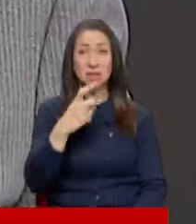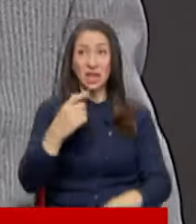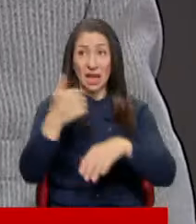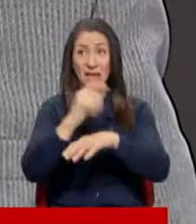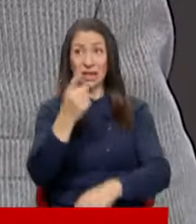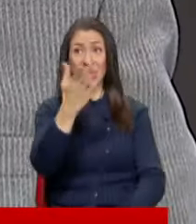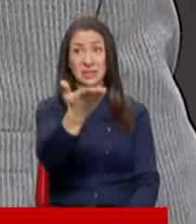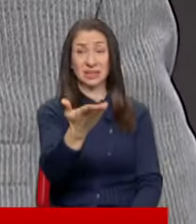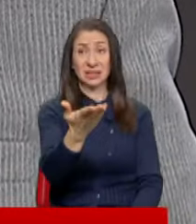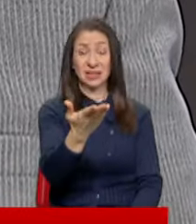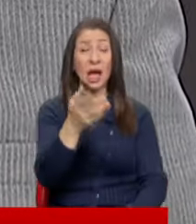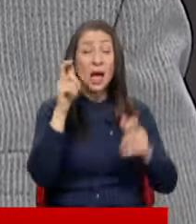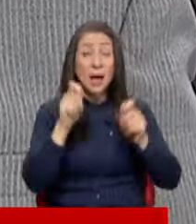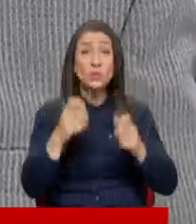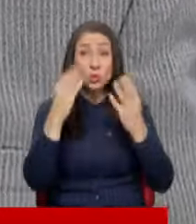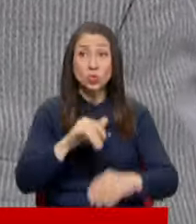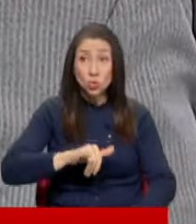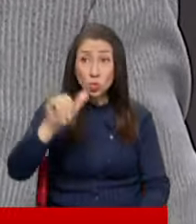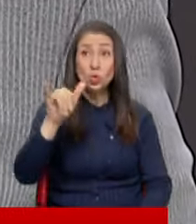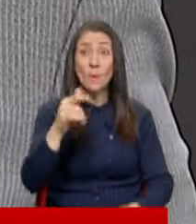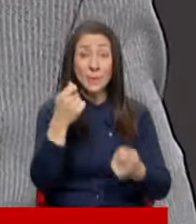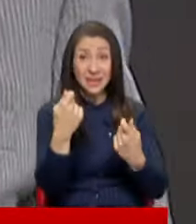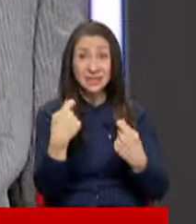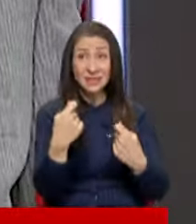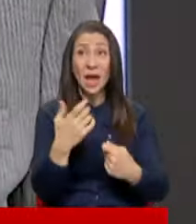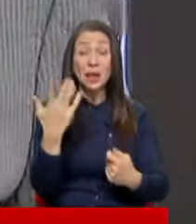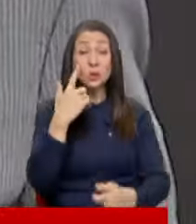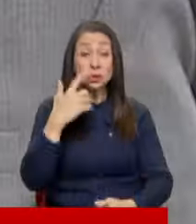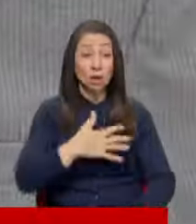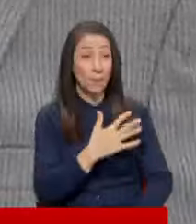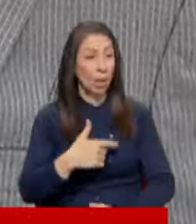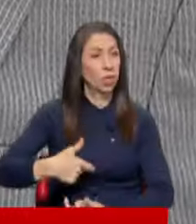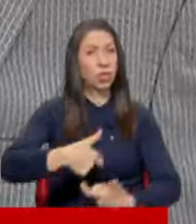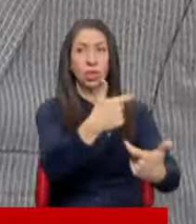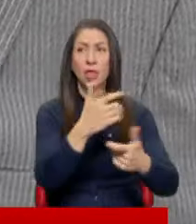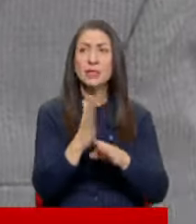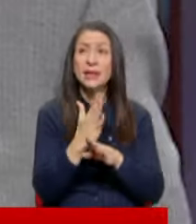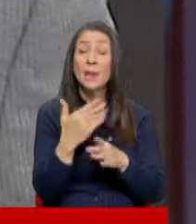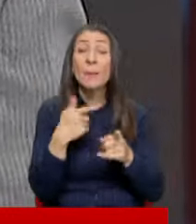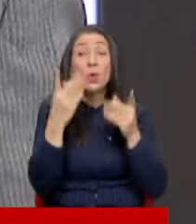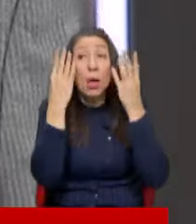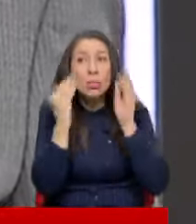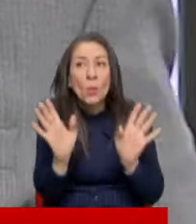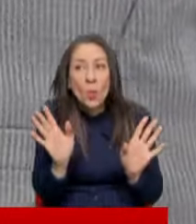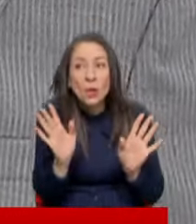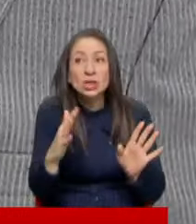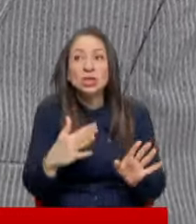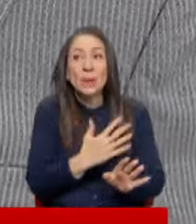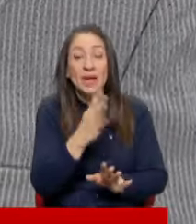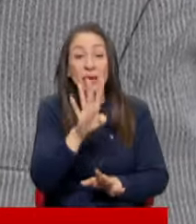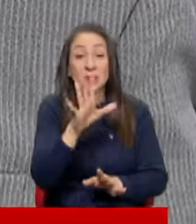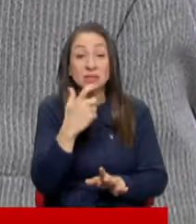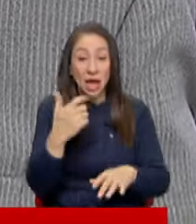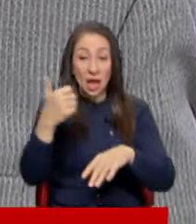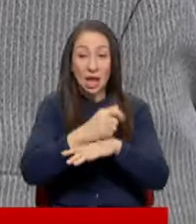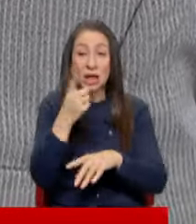iktidardasınız olduğun uçağın bedelini hele Cumhuriyet Halk partisi' nasıl ödetiyor İlker Ben bunu anlamadım ya CHP 45